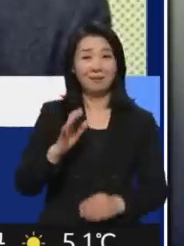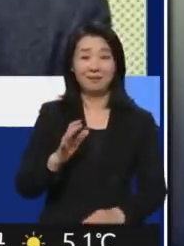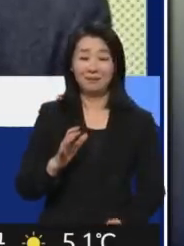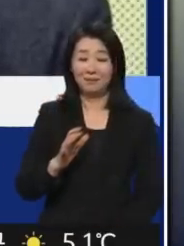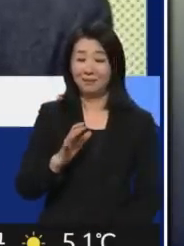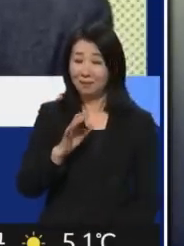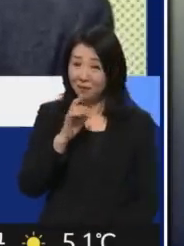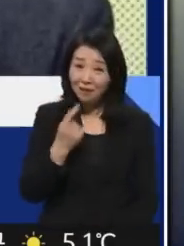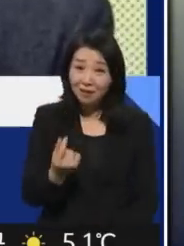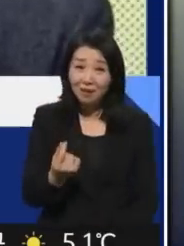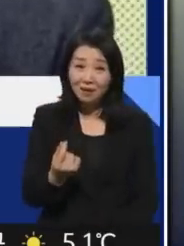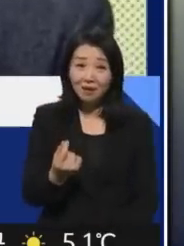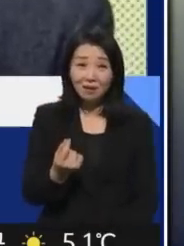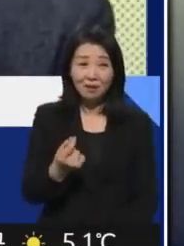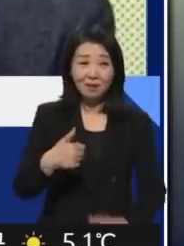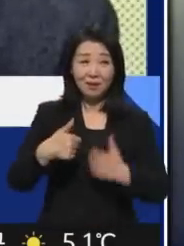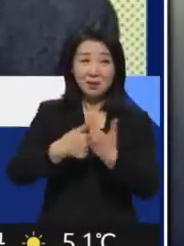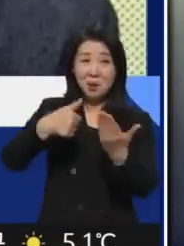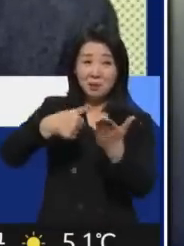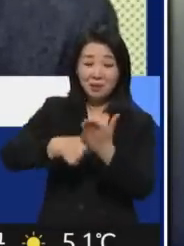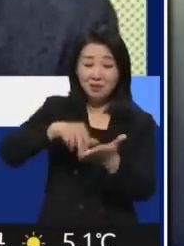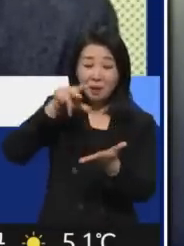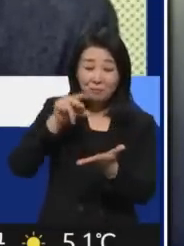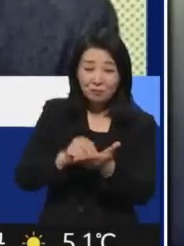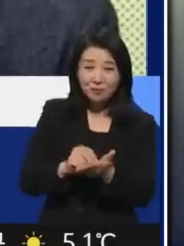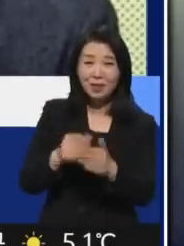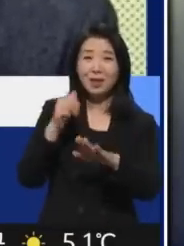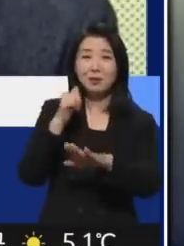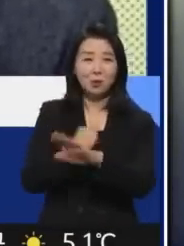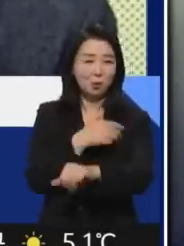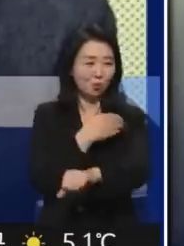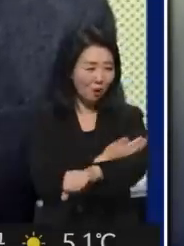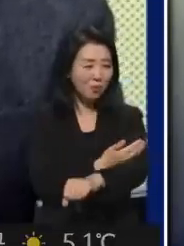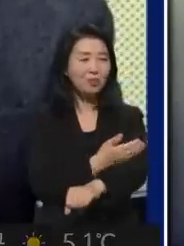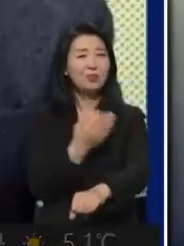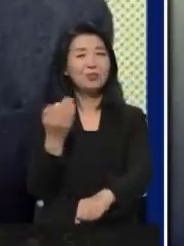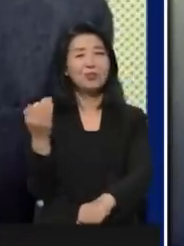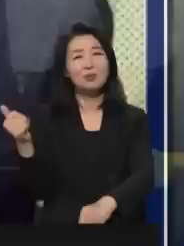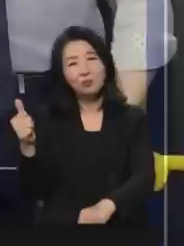어쨌든 역선택을 굳이 문제 삼으면 권성동을 뽑을 거다. 알겠습니다.